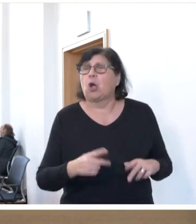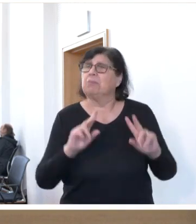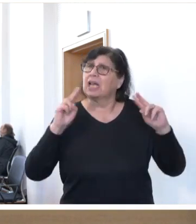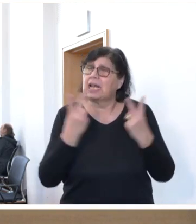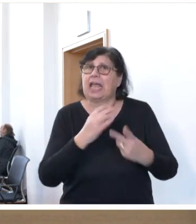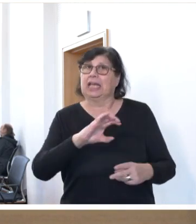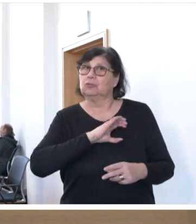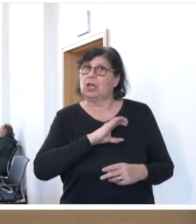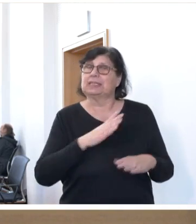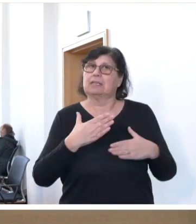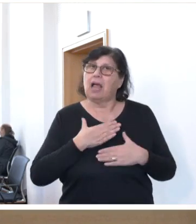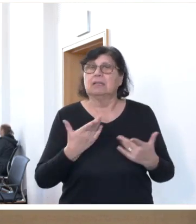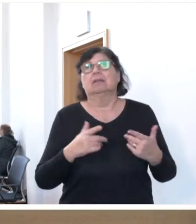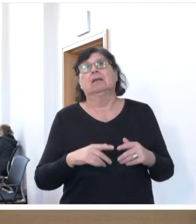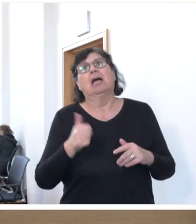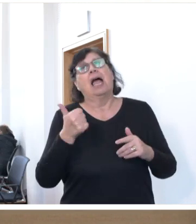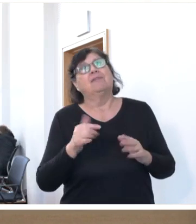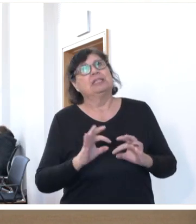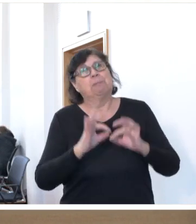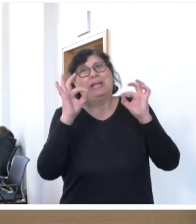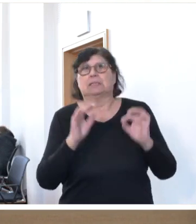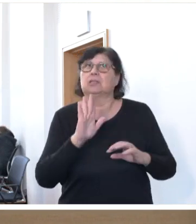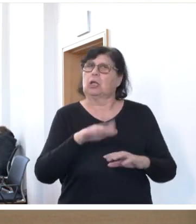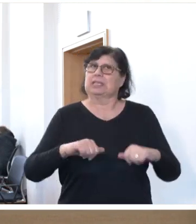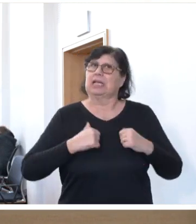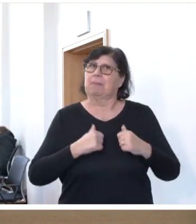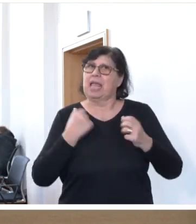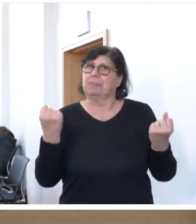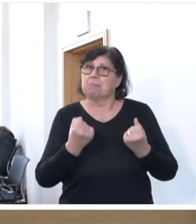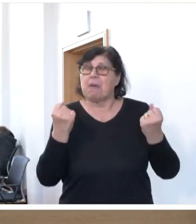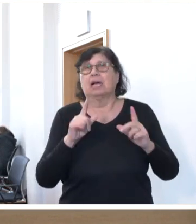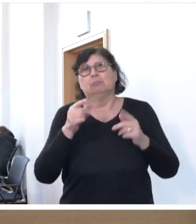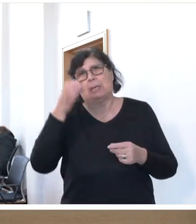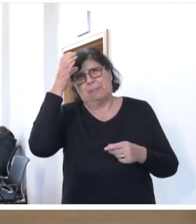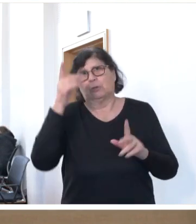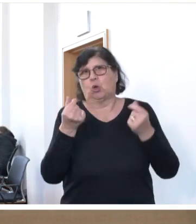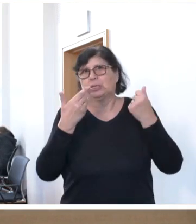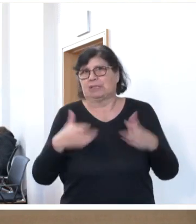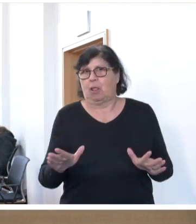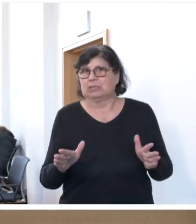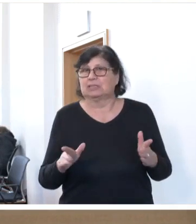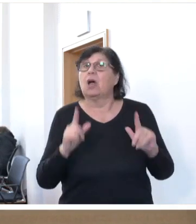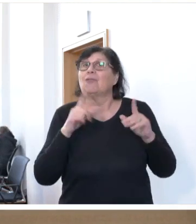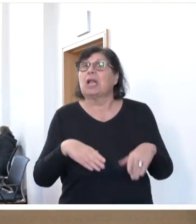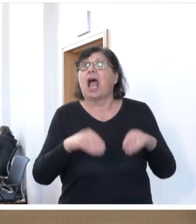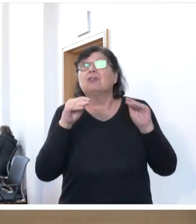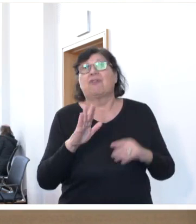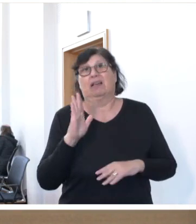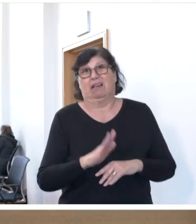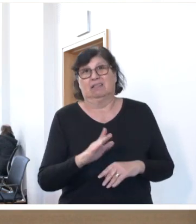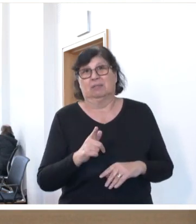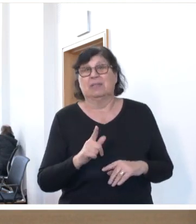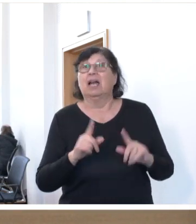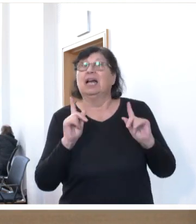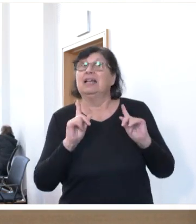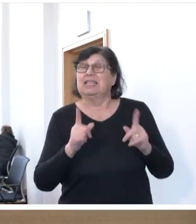hat, das Beste aus seinem Leben zu machen, muss Bildung kostenlos sein und das von Anfang an. Denn